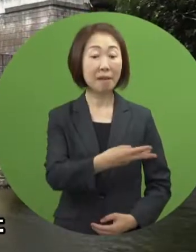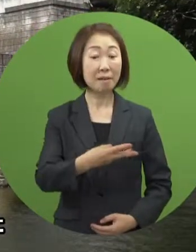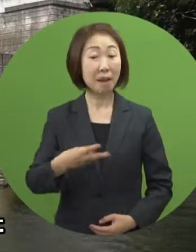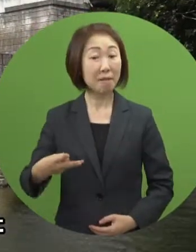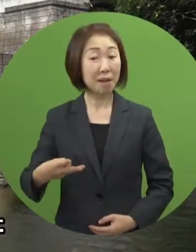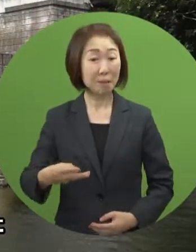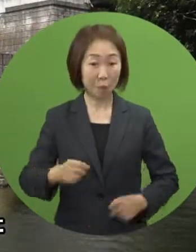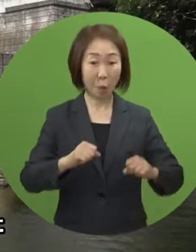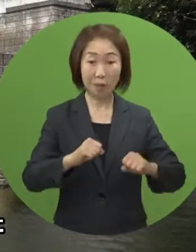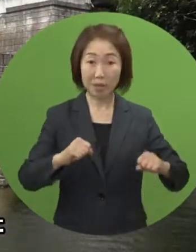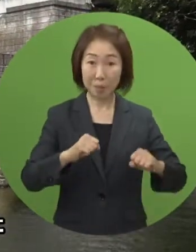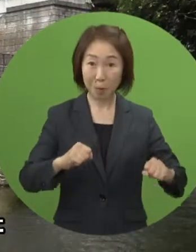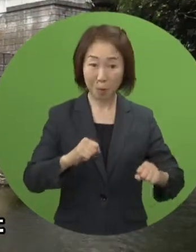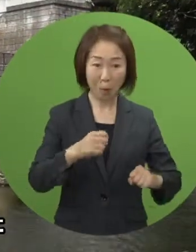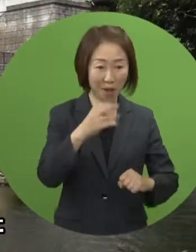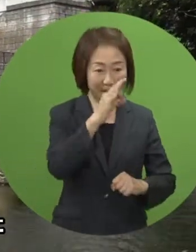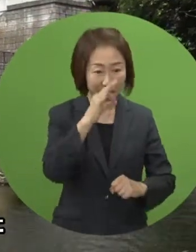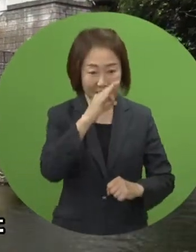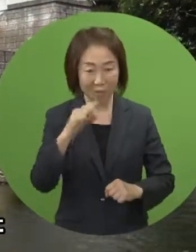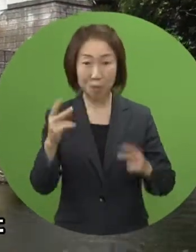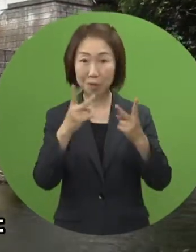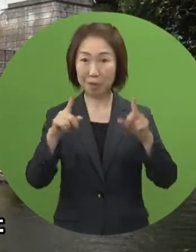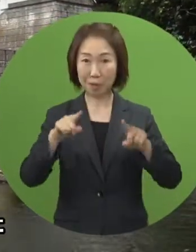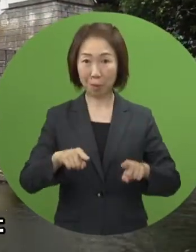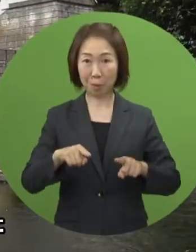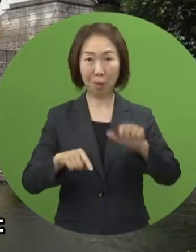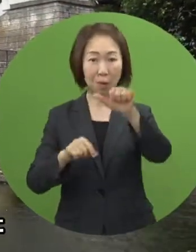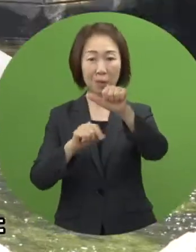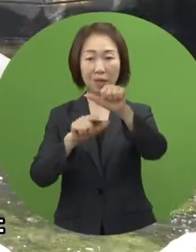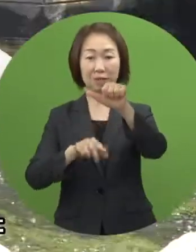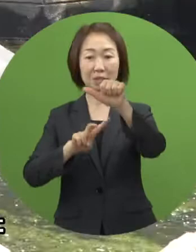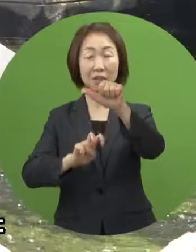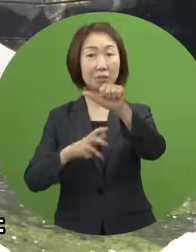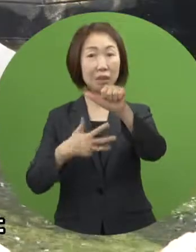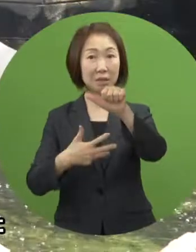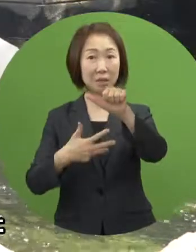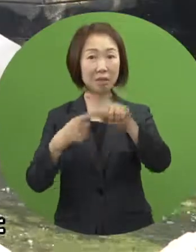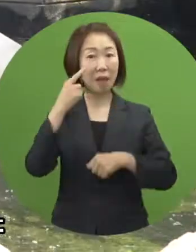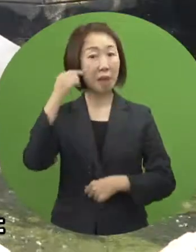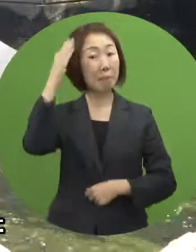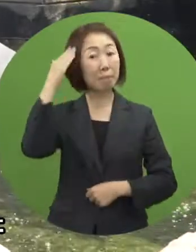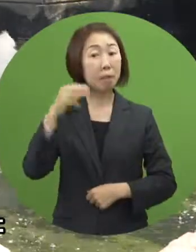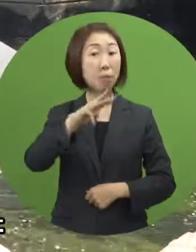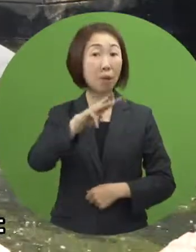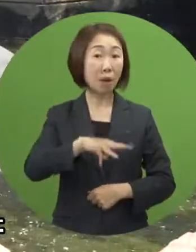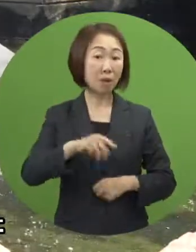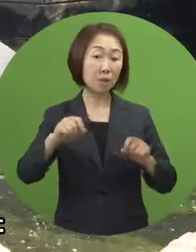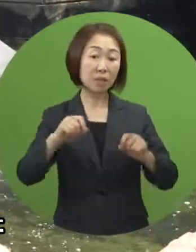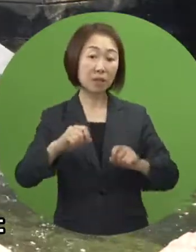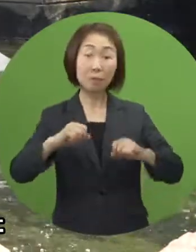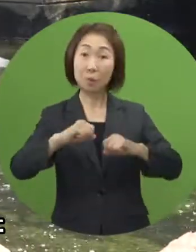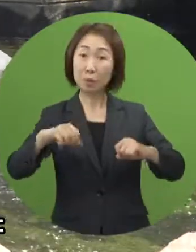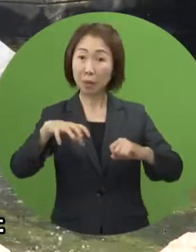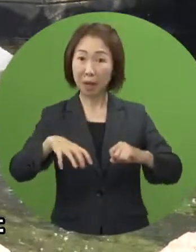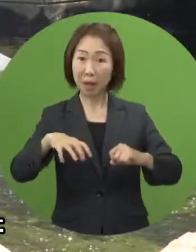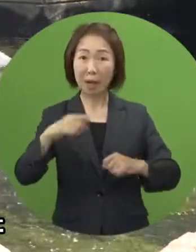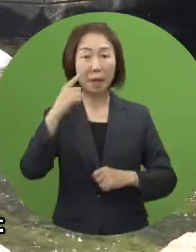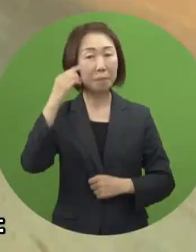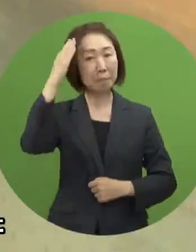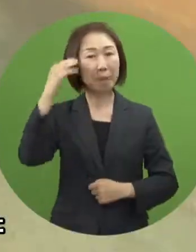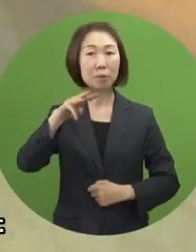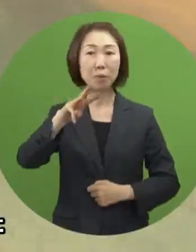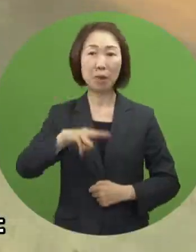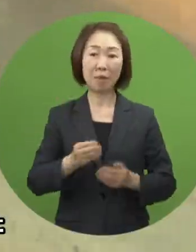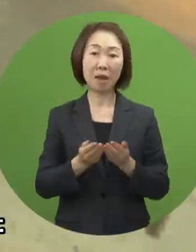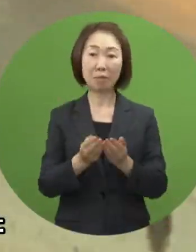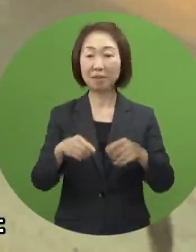川に住む生き物を観察するイベントが5月28日、目黒川に面した広場、目黒